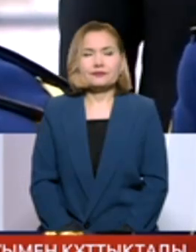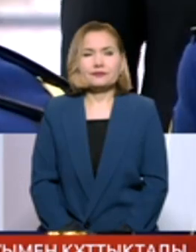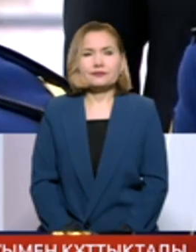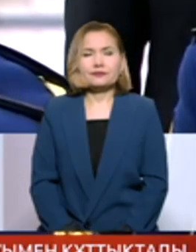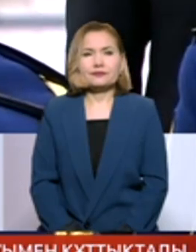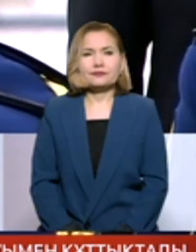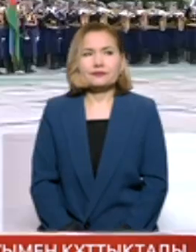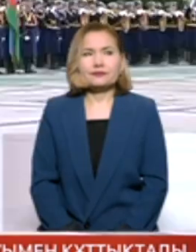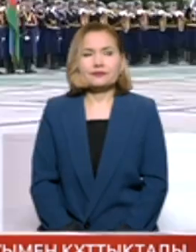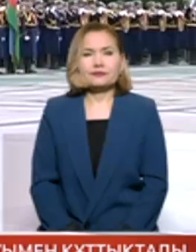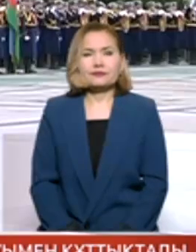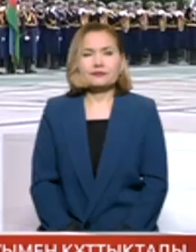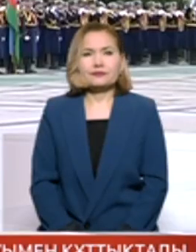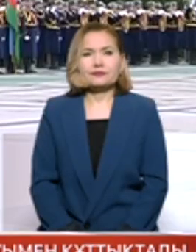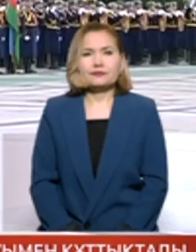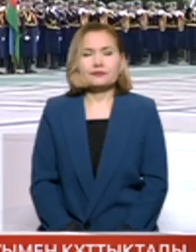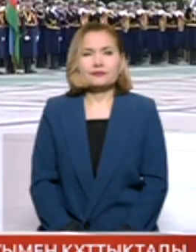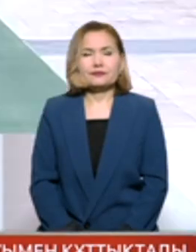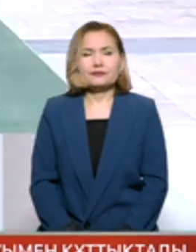Салам, әскер!